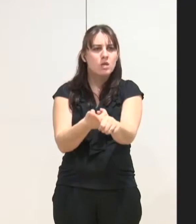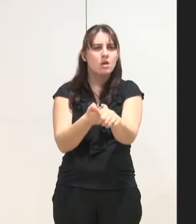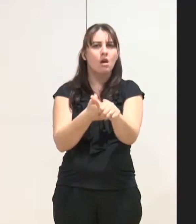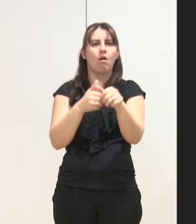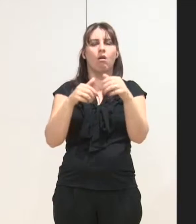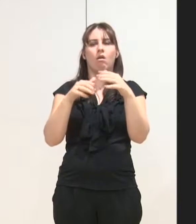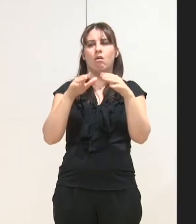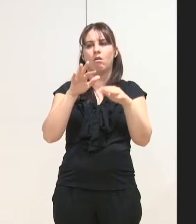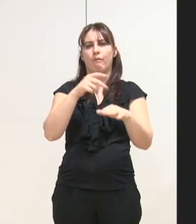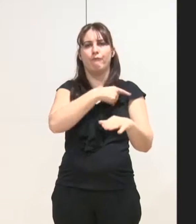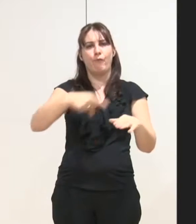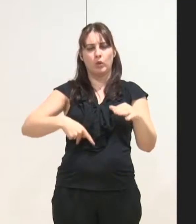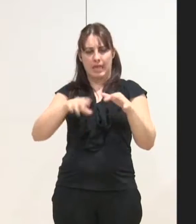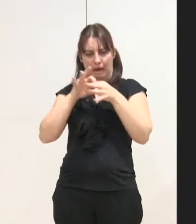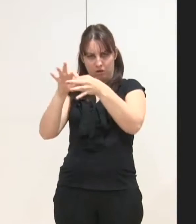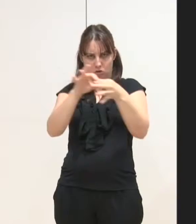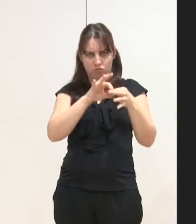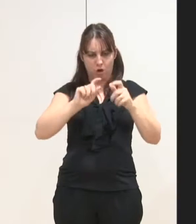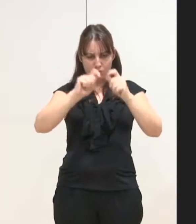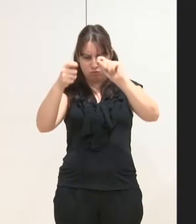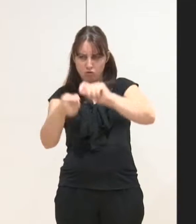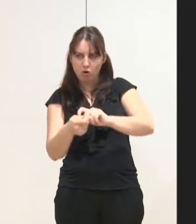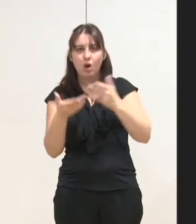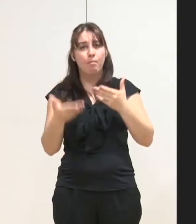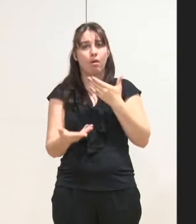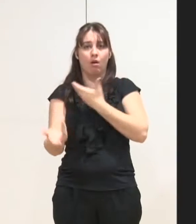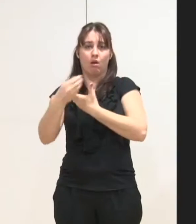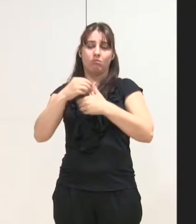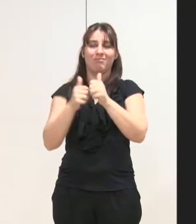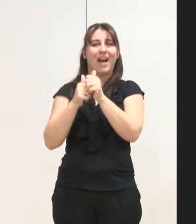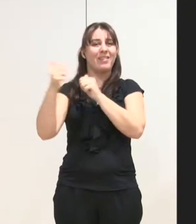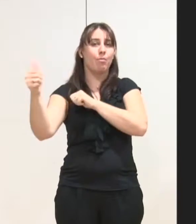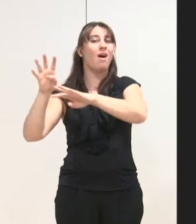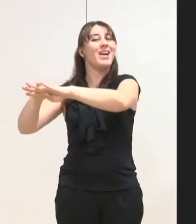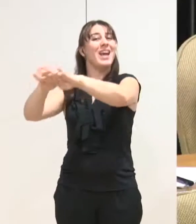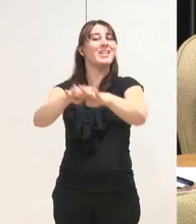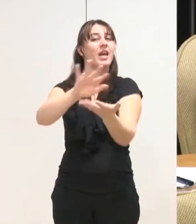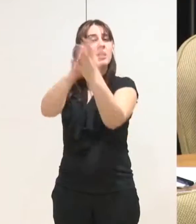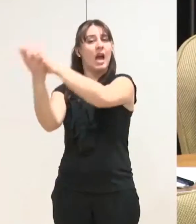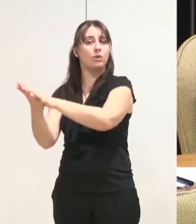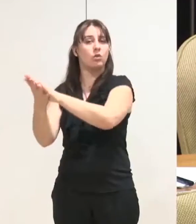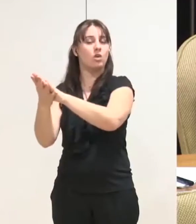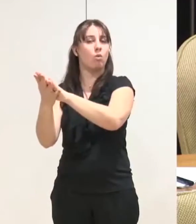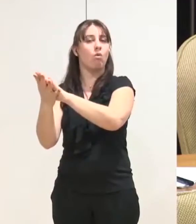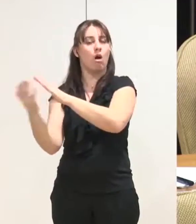qui permettra d'accueillir de façon indépendante des activités de quartier.